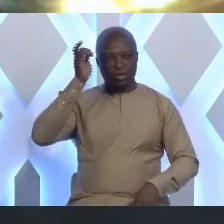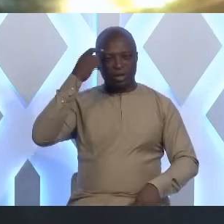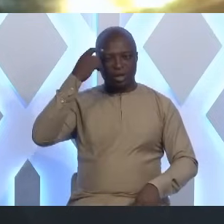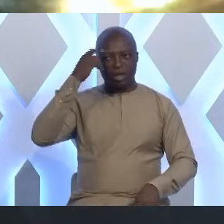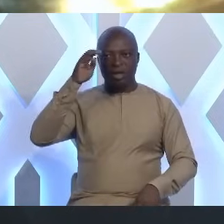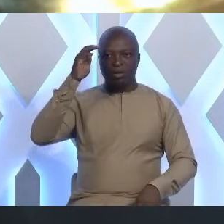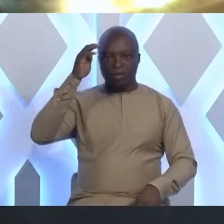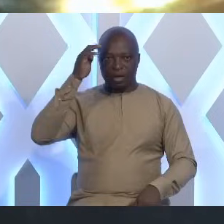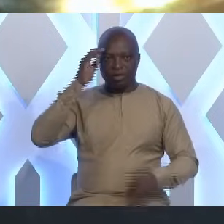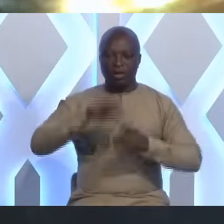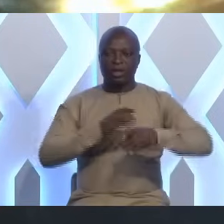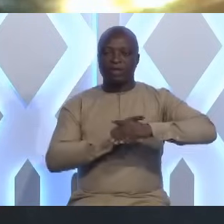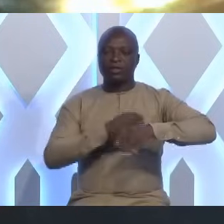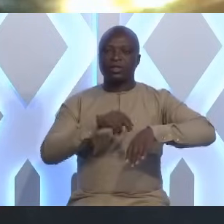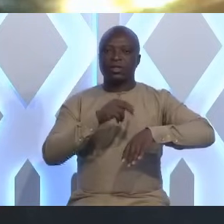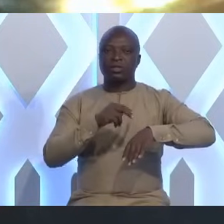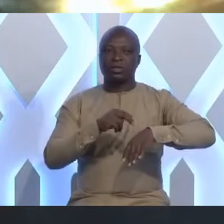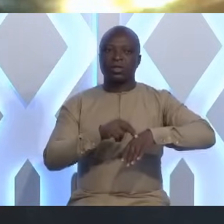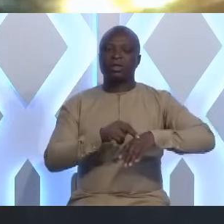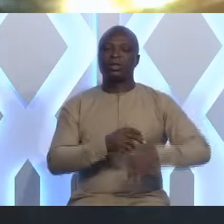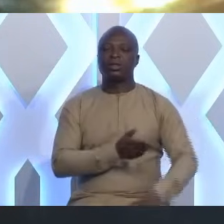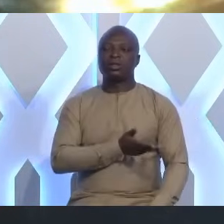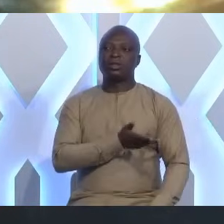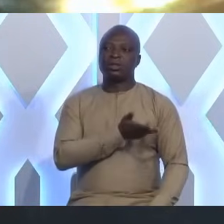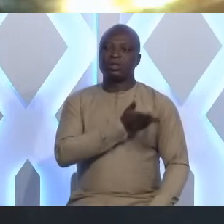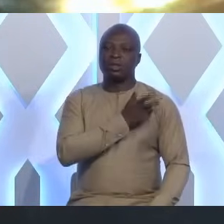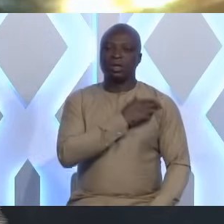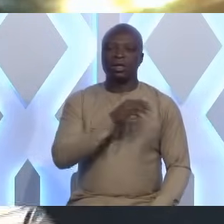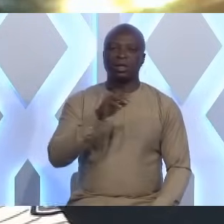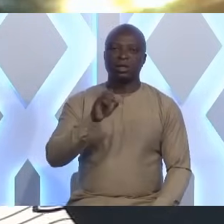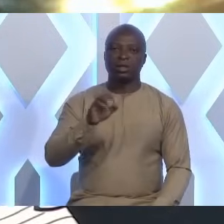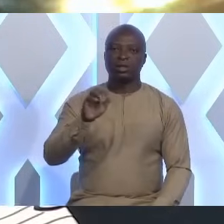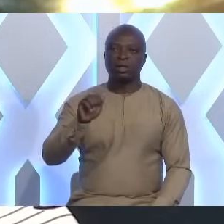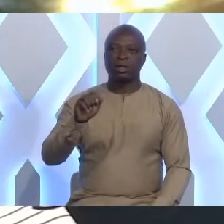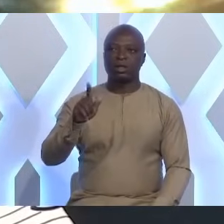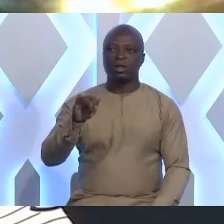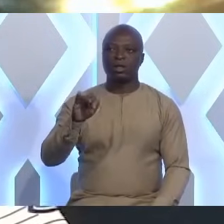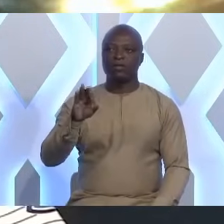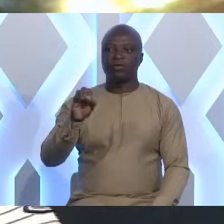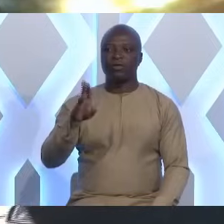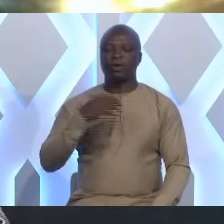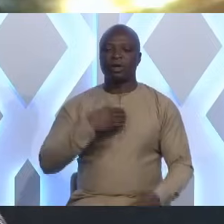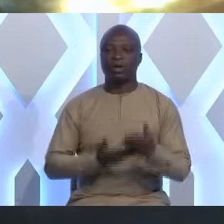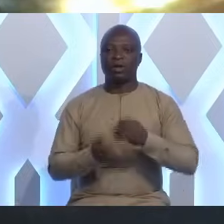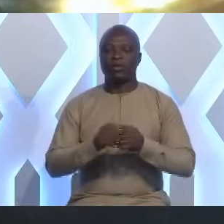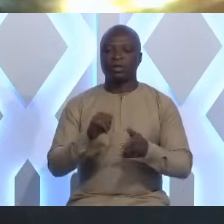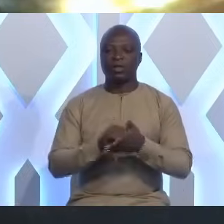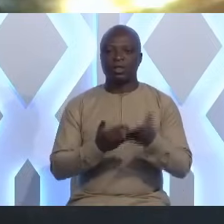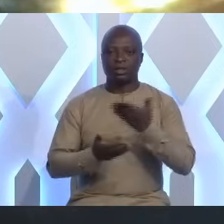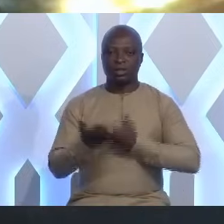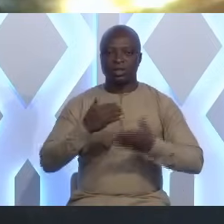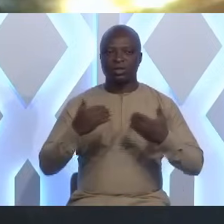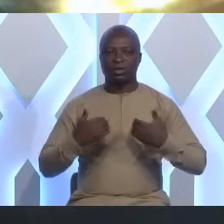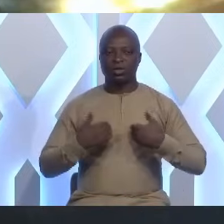ministre de la Défense nationale, général Modi Salifou, a partagé avec les journalistes les échanges qu'ils ont